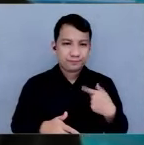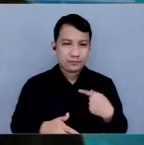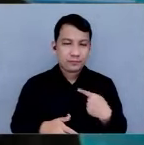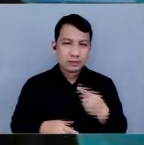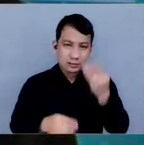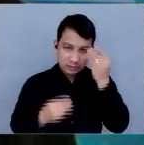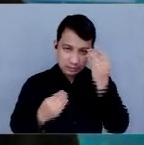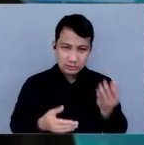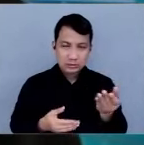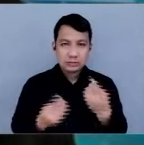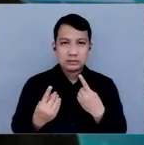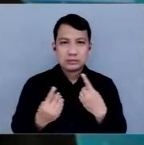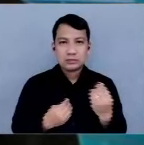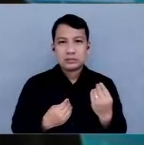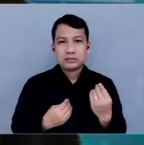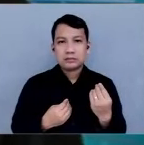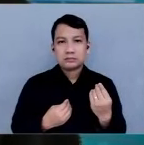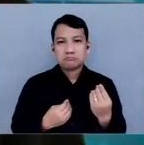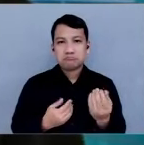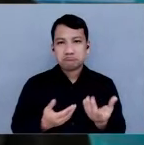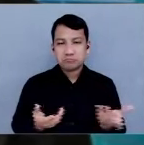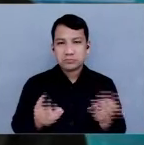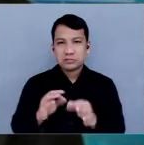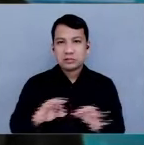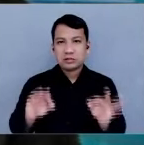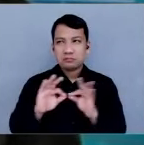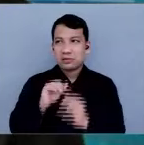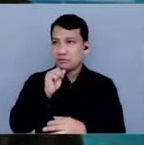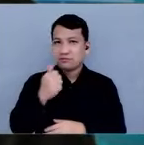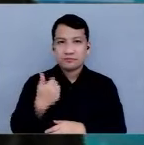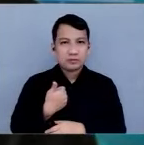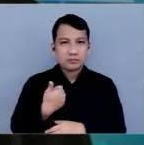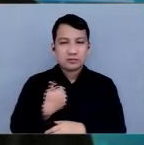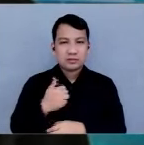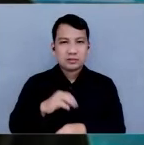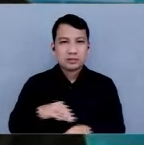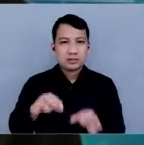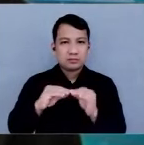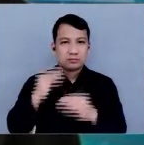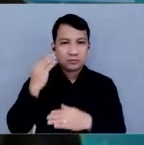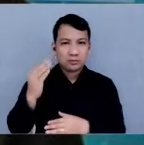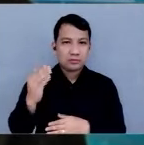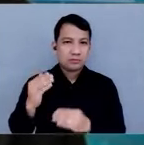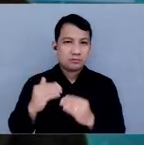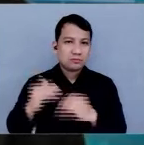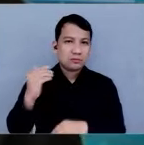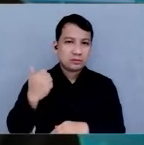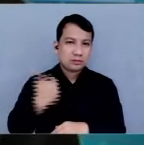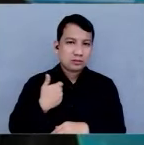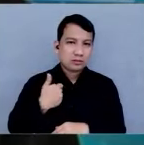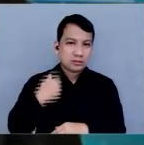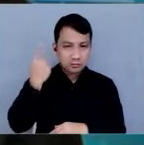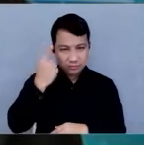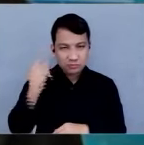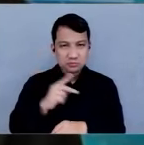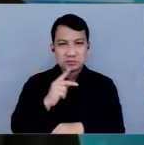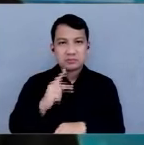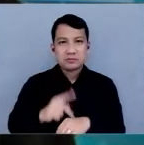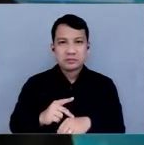ginagawa na something na not just for yourself na ginagawa mo siya more than yourself lalo na kung para sa bayan mo pa para